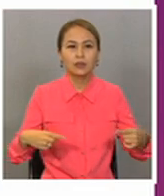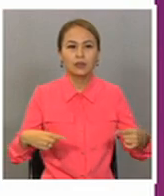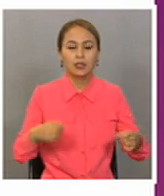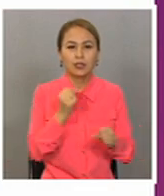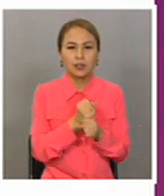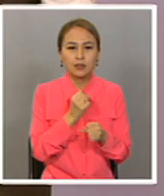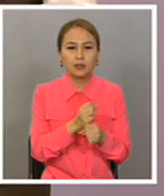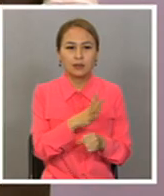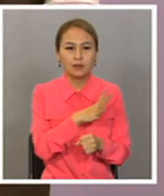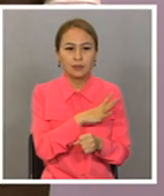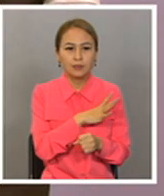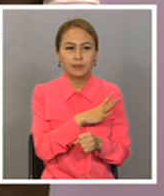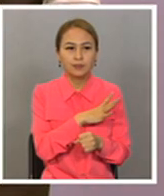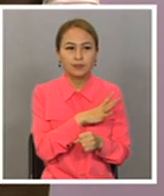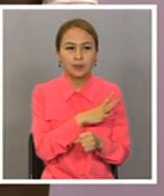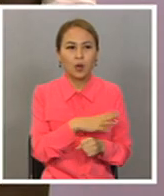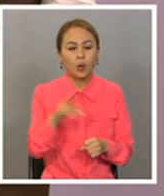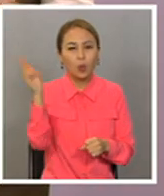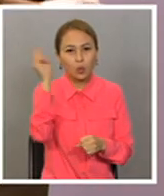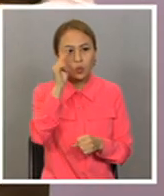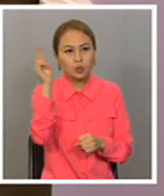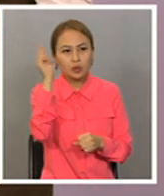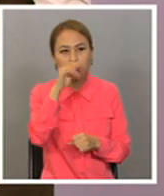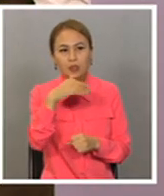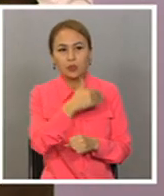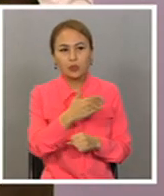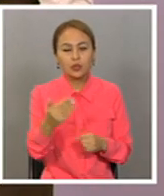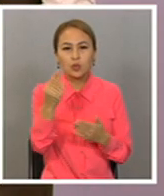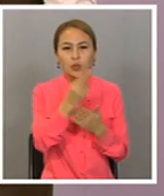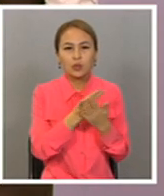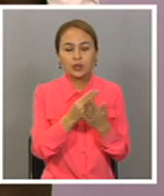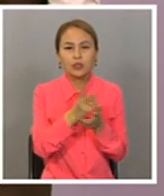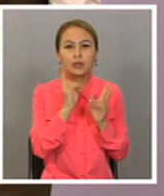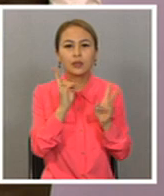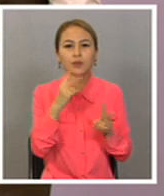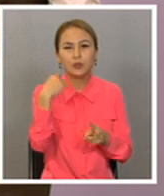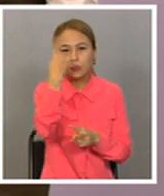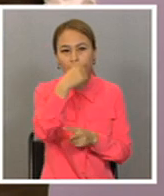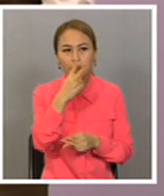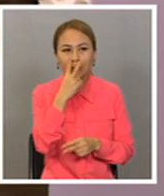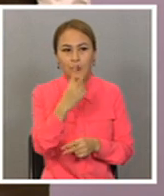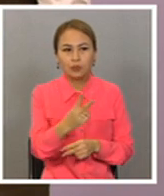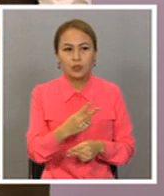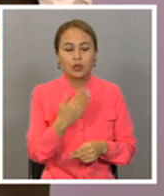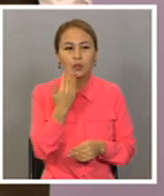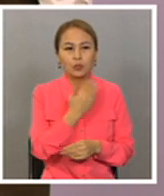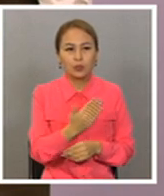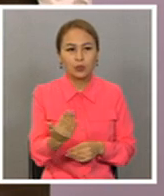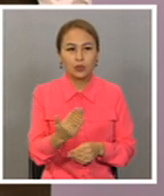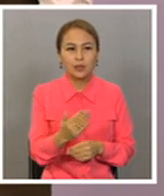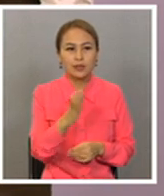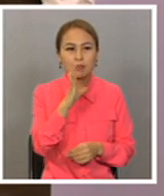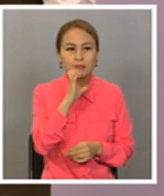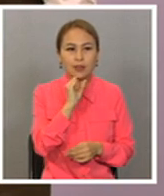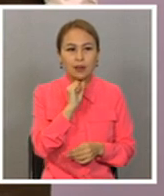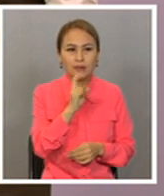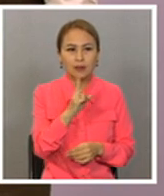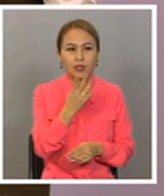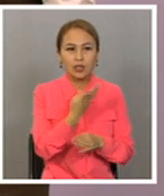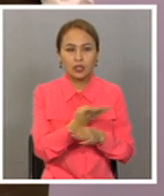жасады. Оқушылар, суреттен кімді көріп тұрмыз? Бұл сақ